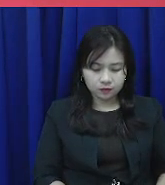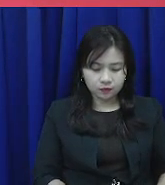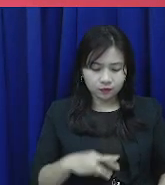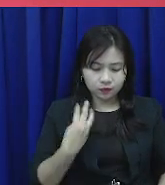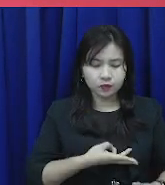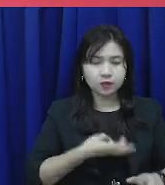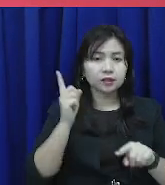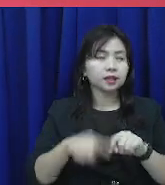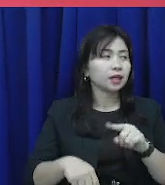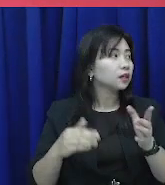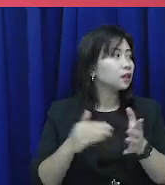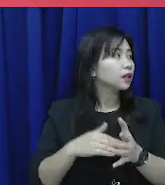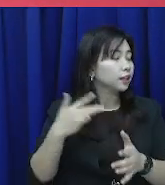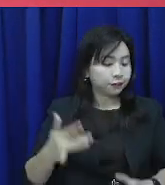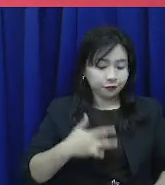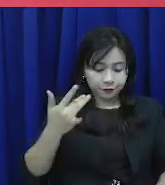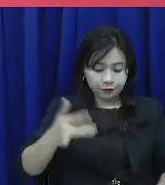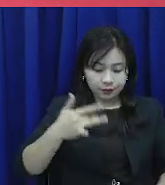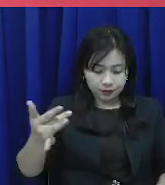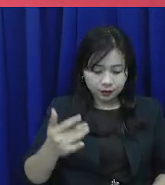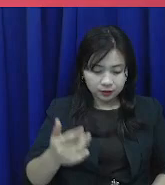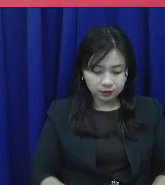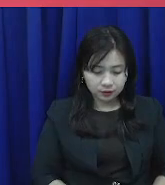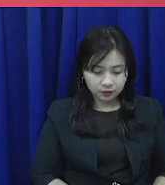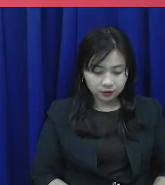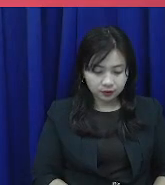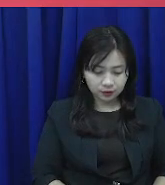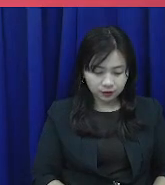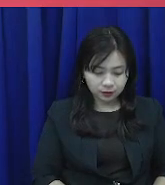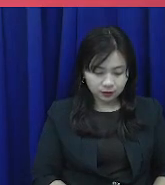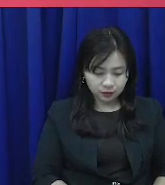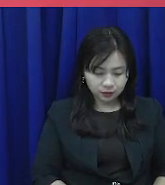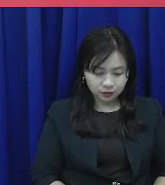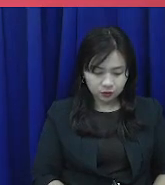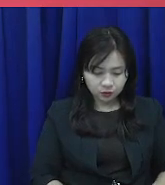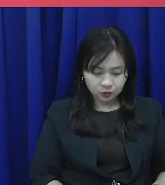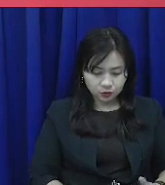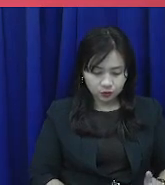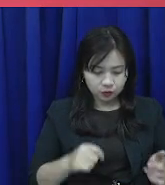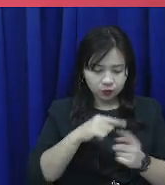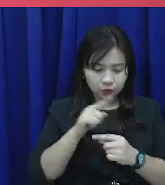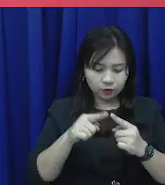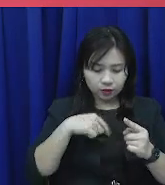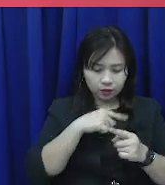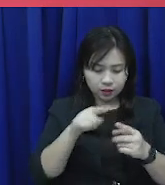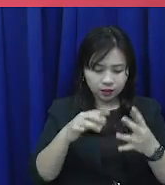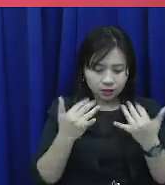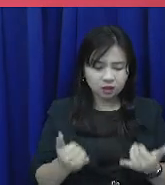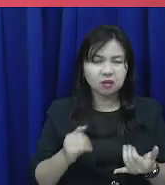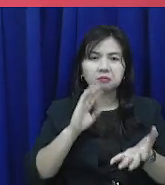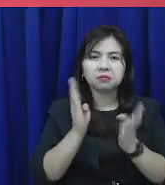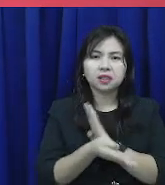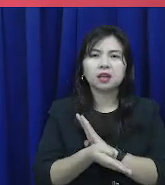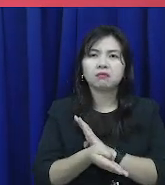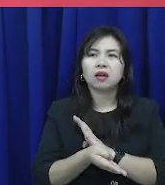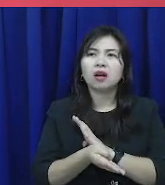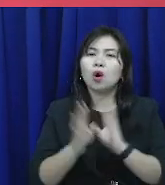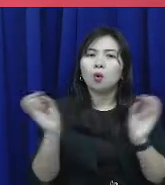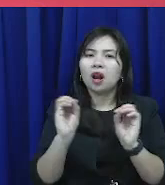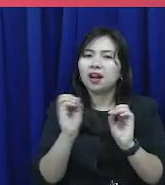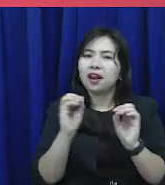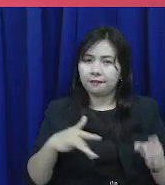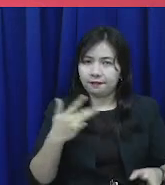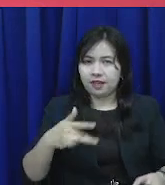natin mararamdaman ung pinakamasaklap yung maging Manhid na tayo na ground Ano po yun